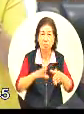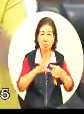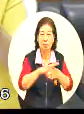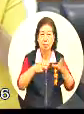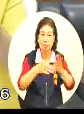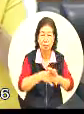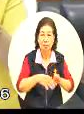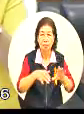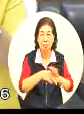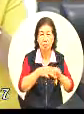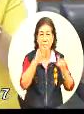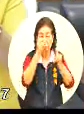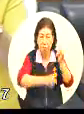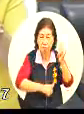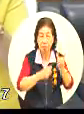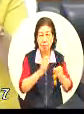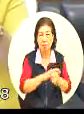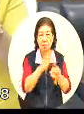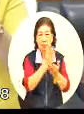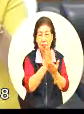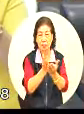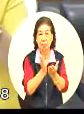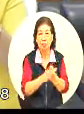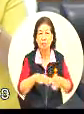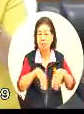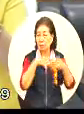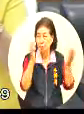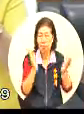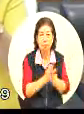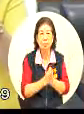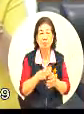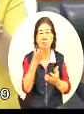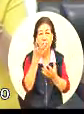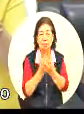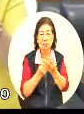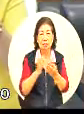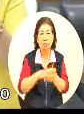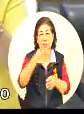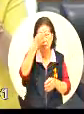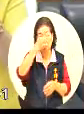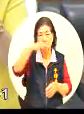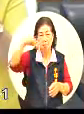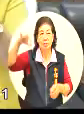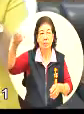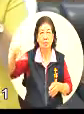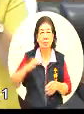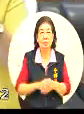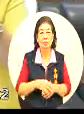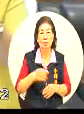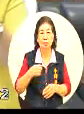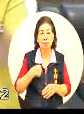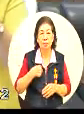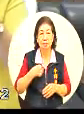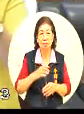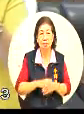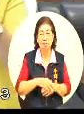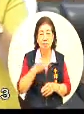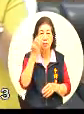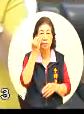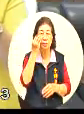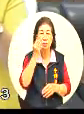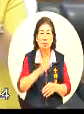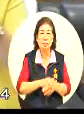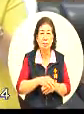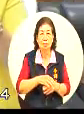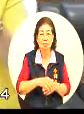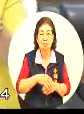史等等，都在我们凤山。希望本席哦，建议说我们的观光景点尽